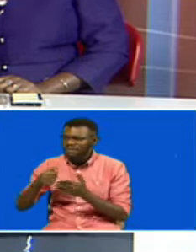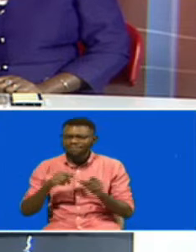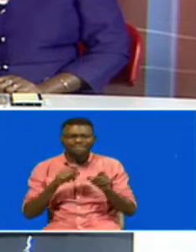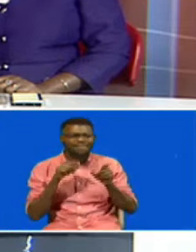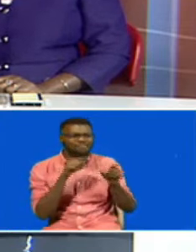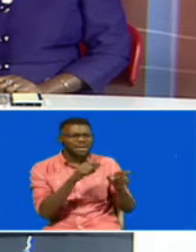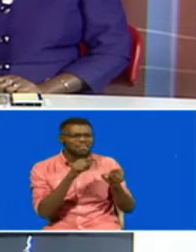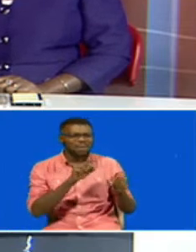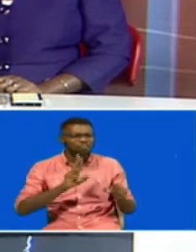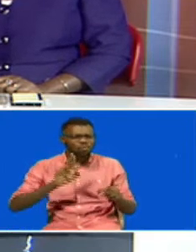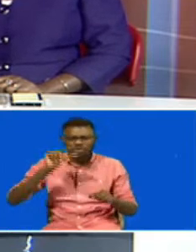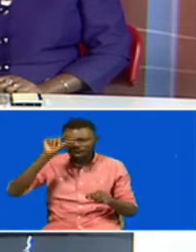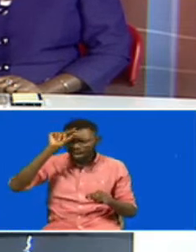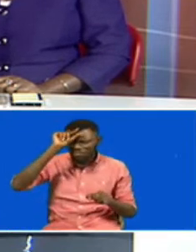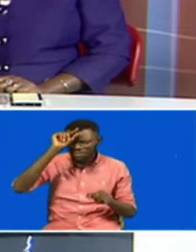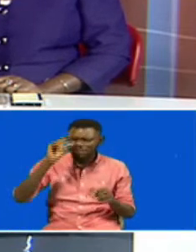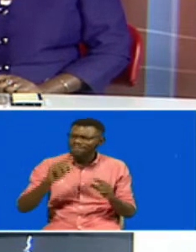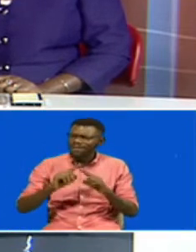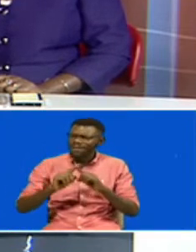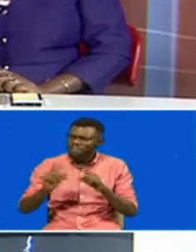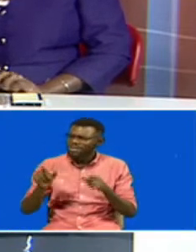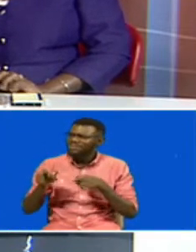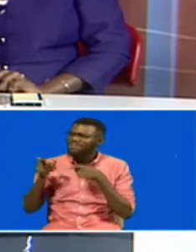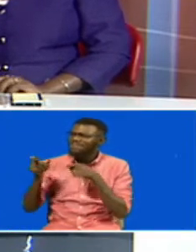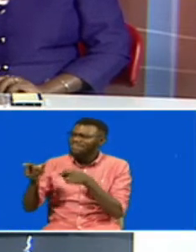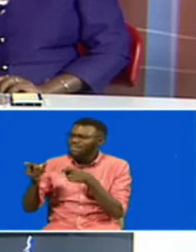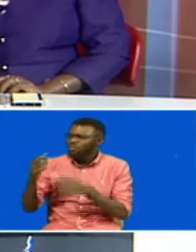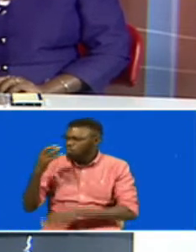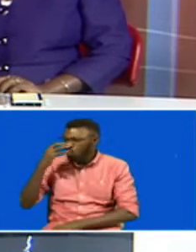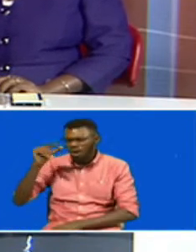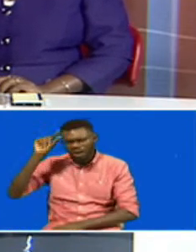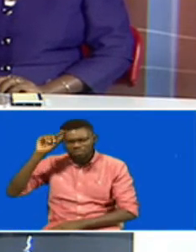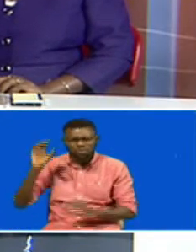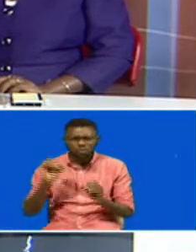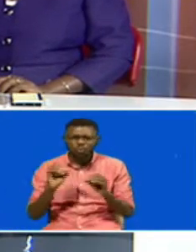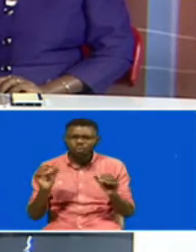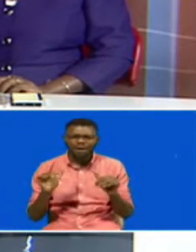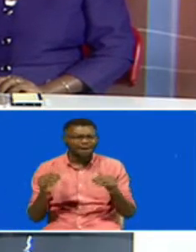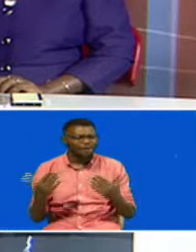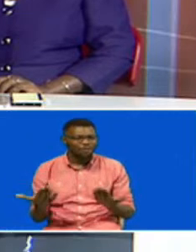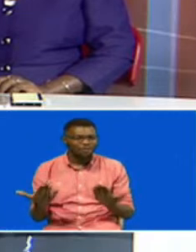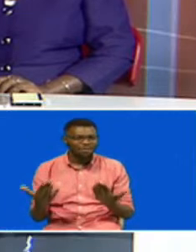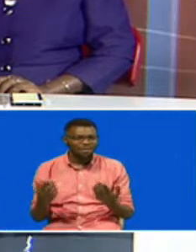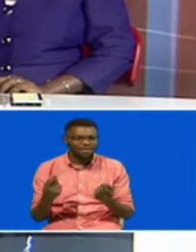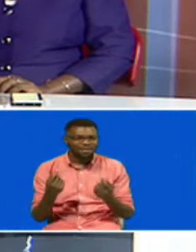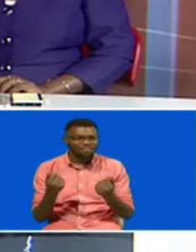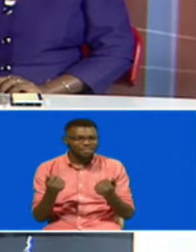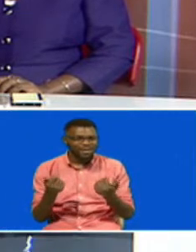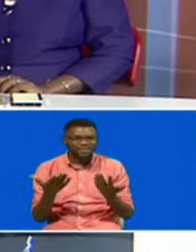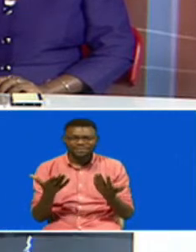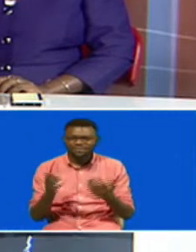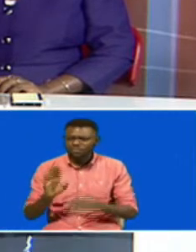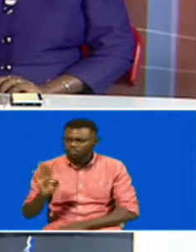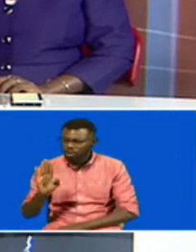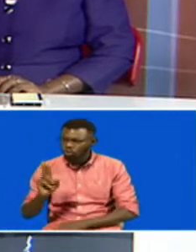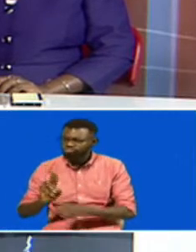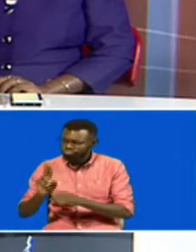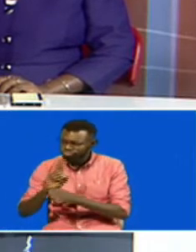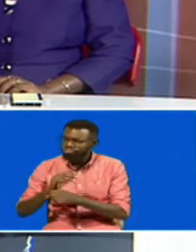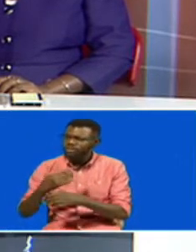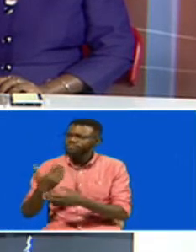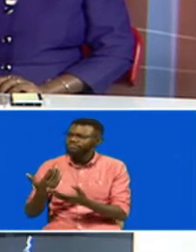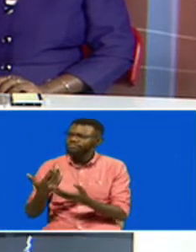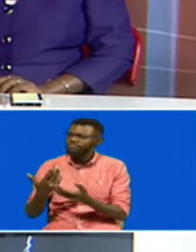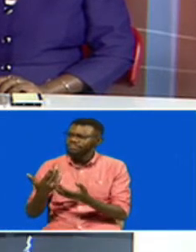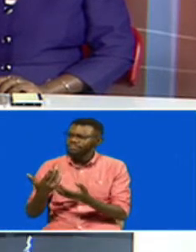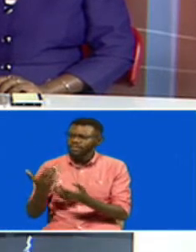Rais Kenyatta na wala sio ya sasa ya Rais William Ruto. Licha ya mabilioni ya pesa kutolewa kufadhili serikali hiyo mwanzoni